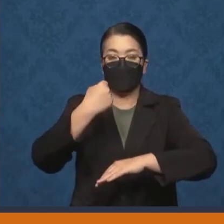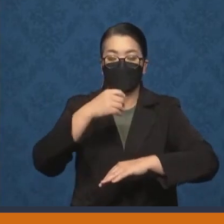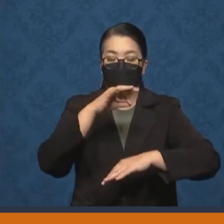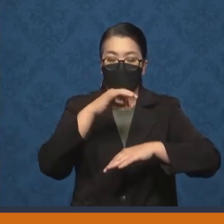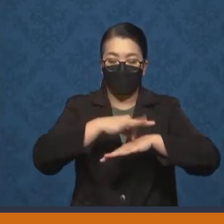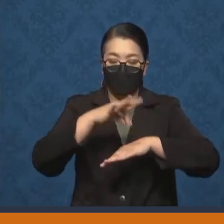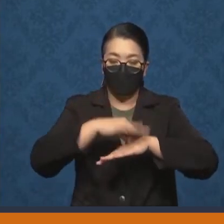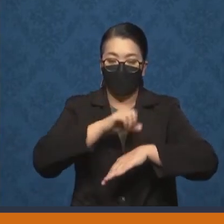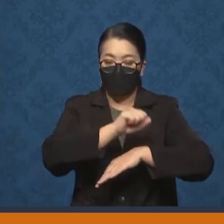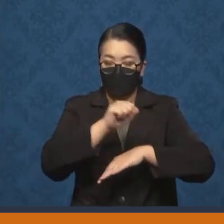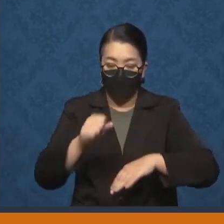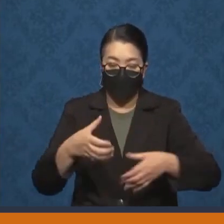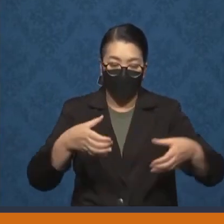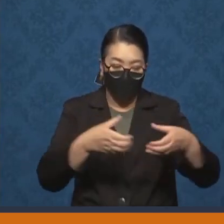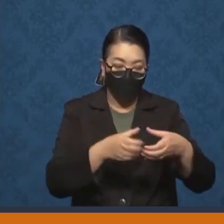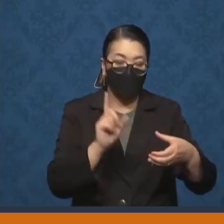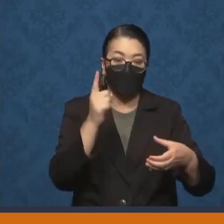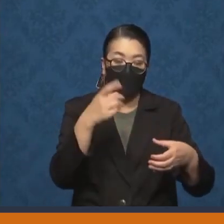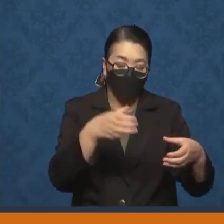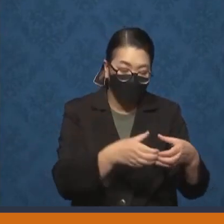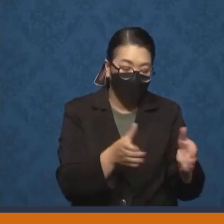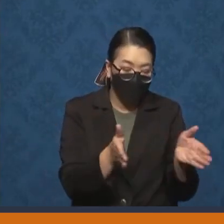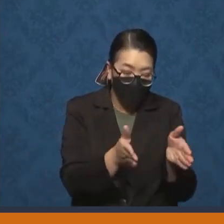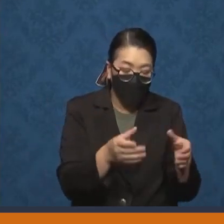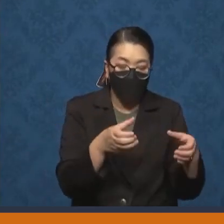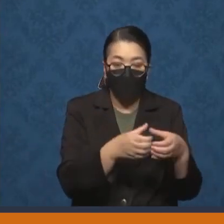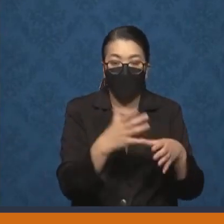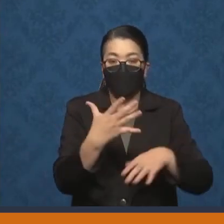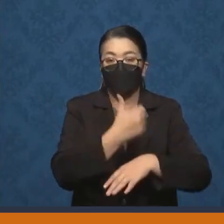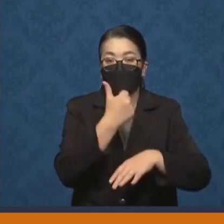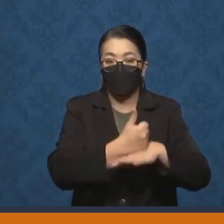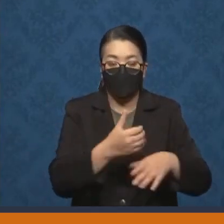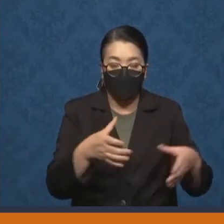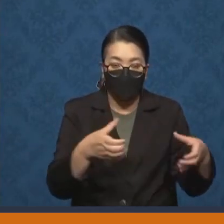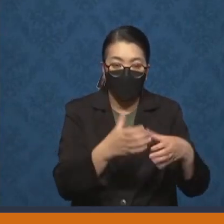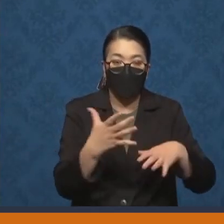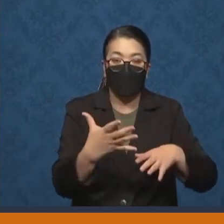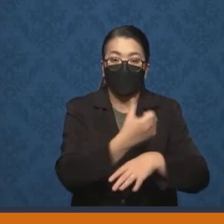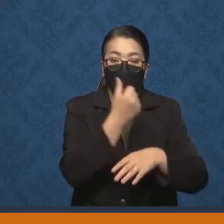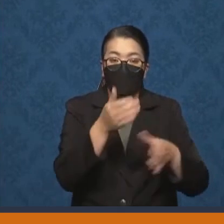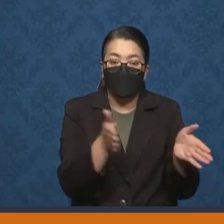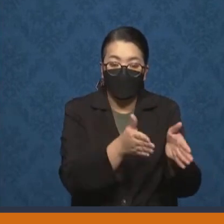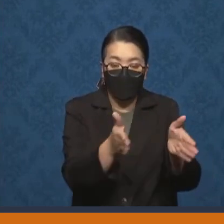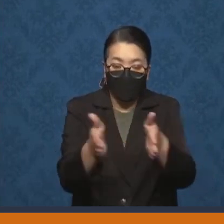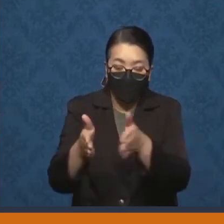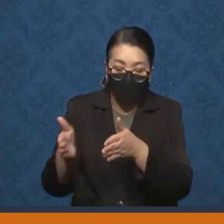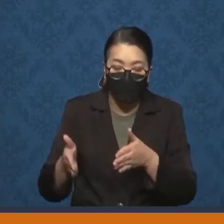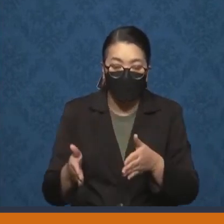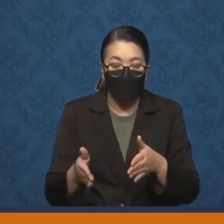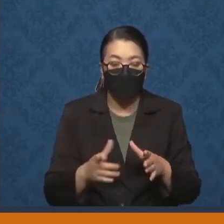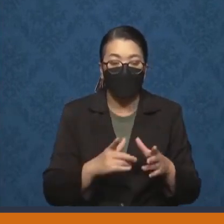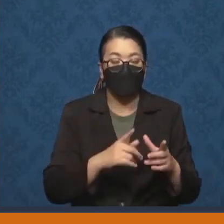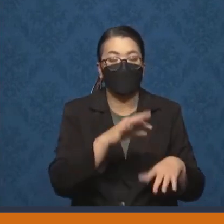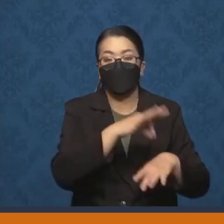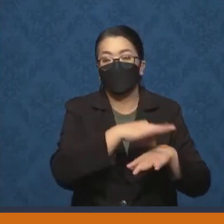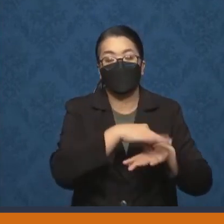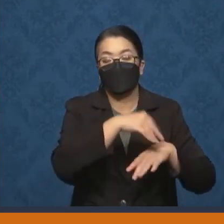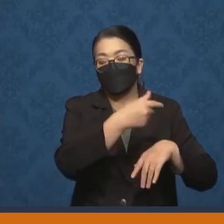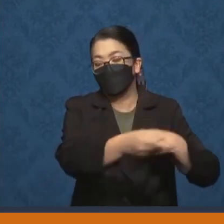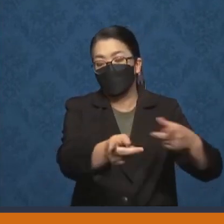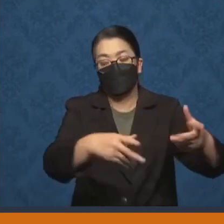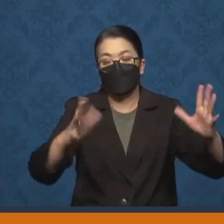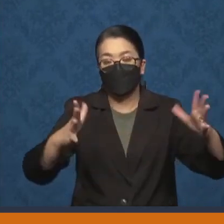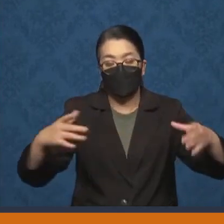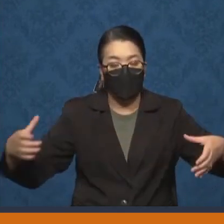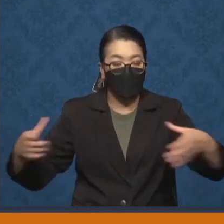ไม่เปิดโอกาสให้กับผู้เล่นหน้าใหม่ๆและเป็นระบบเลือกตั้งที่บิดเบือนเจตจำนงไม่สะท้อนเสียงของพี่น้องประ